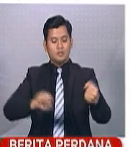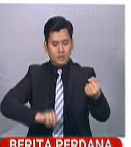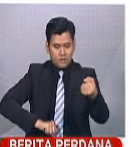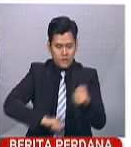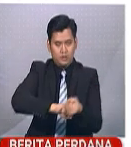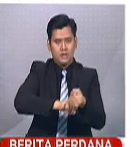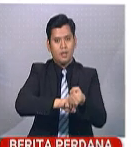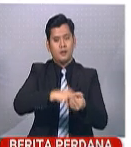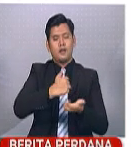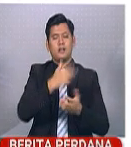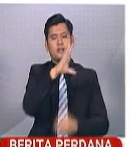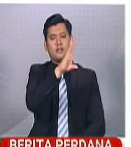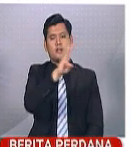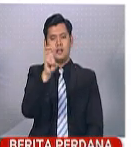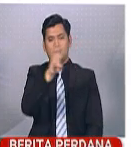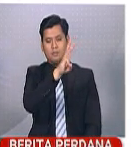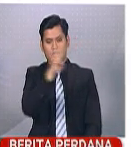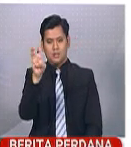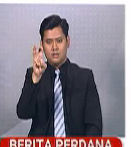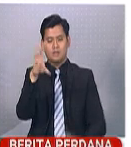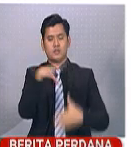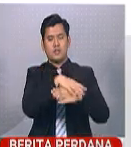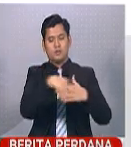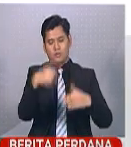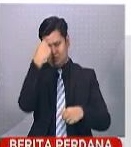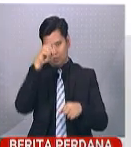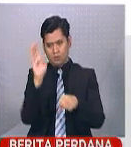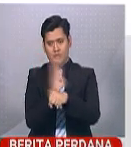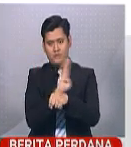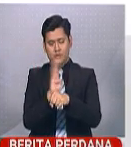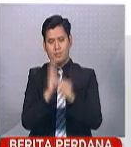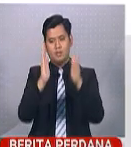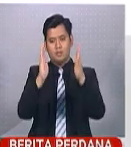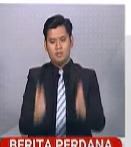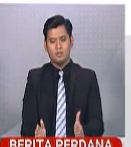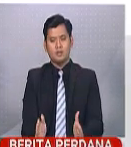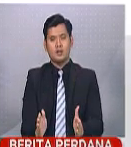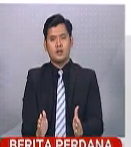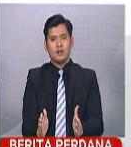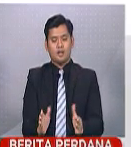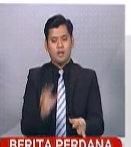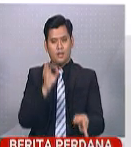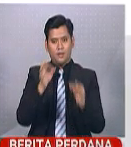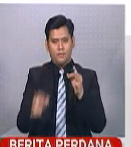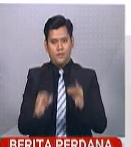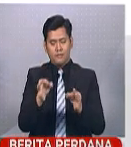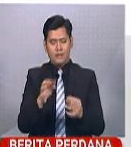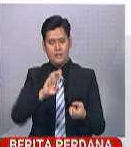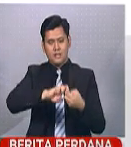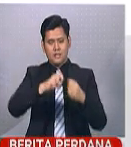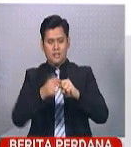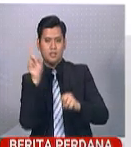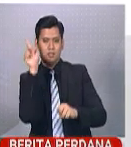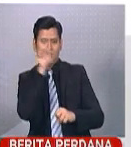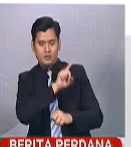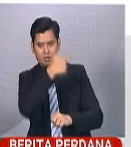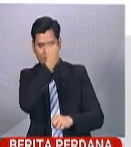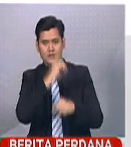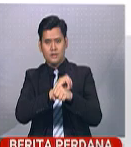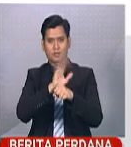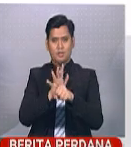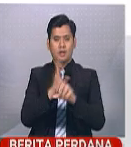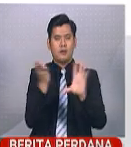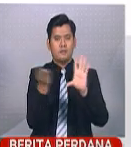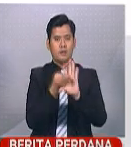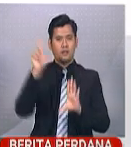lengket untuk bantuan keuangan kepada usaha mikro yang cuci justru akibat qobid 19 dan Islam juga tidak